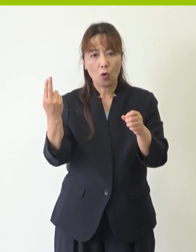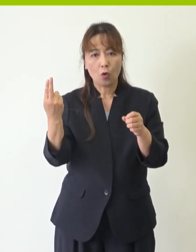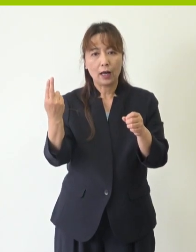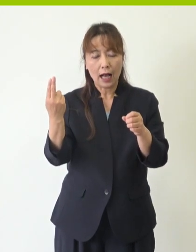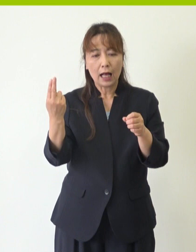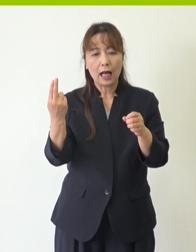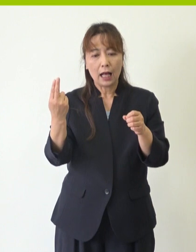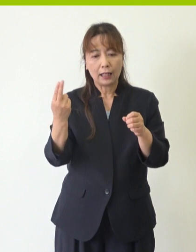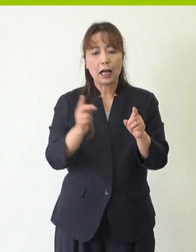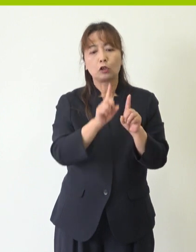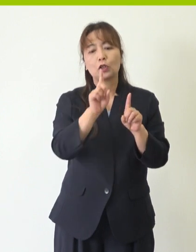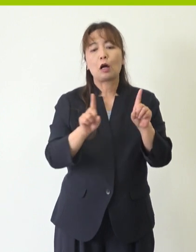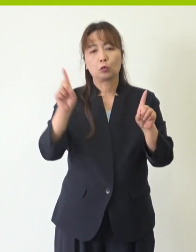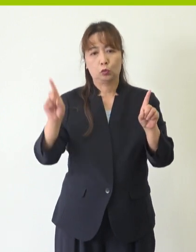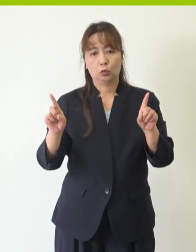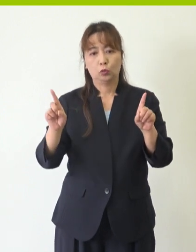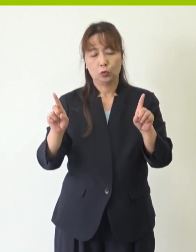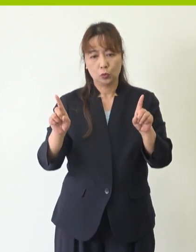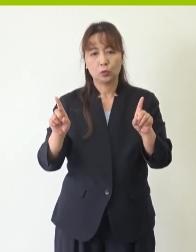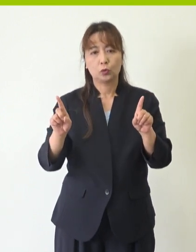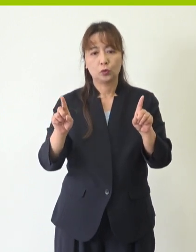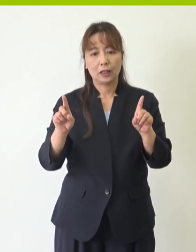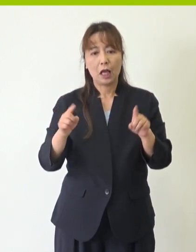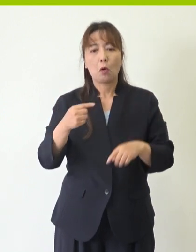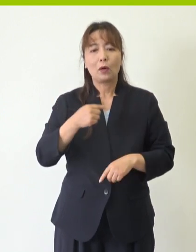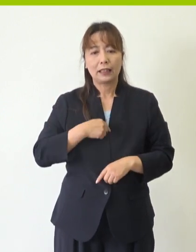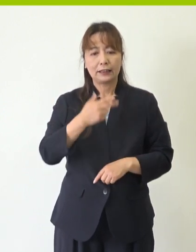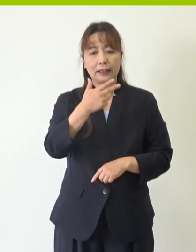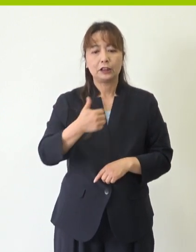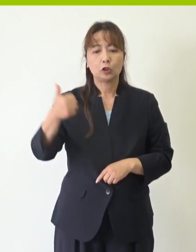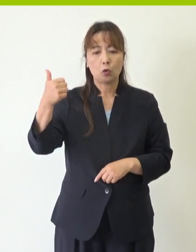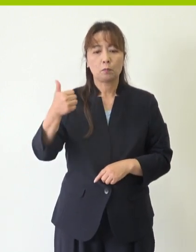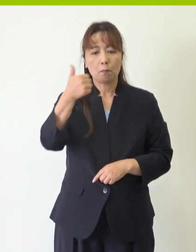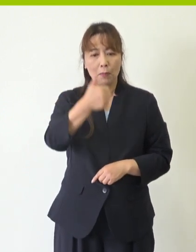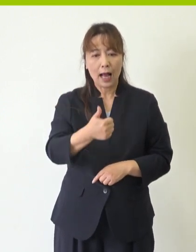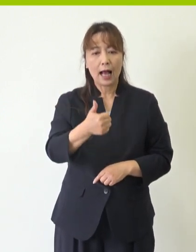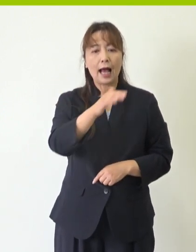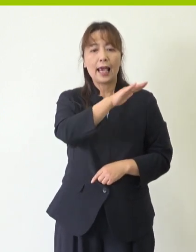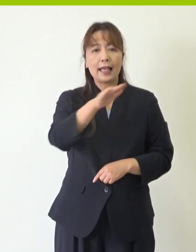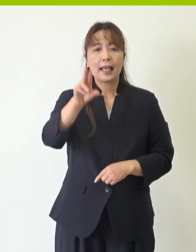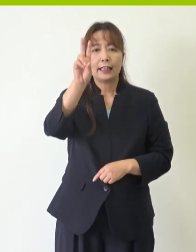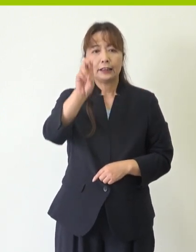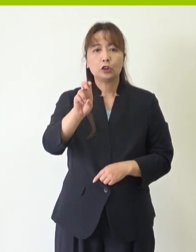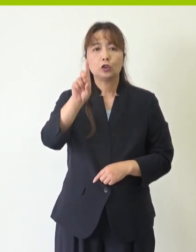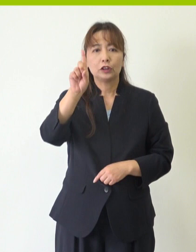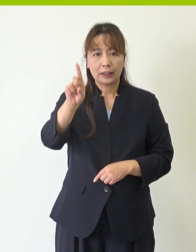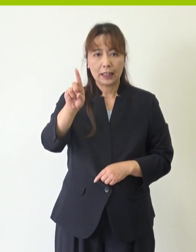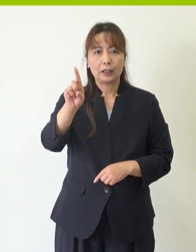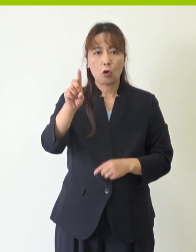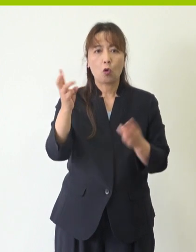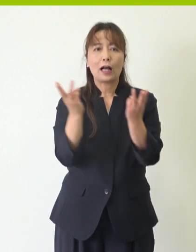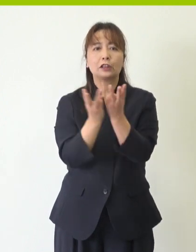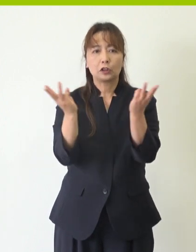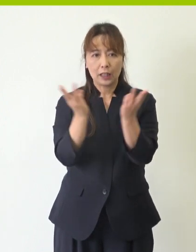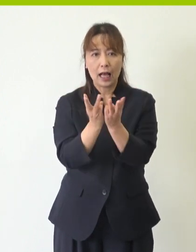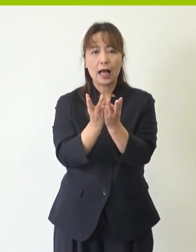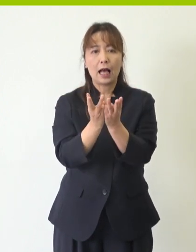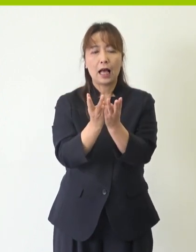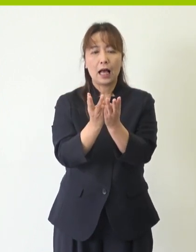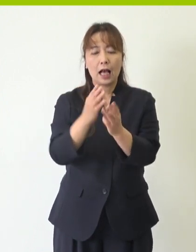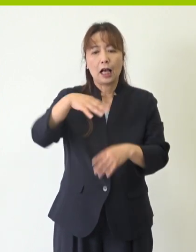23年が一番今端になっておりますが私が収入をさせていければ平成21年で申しますと年間の殺処分数がですね